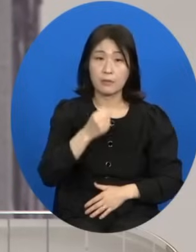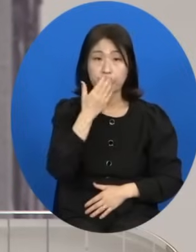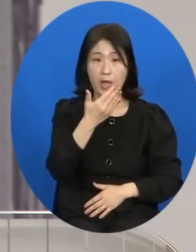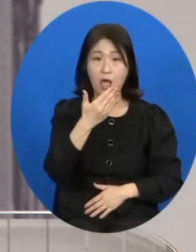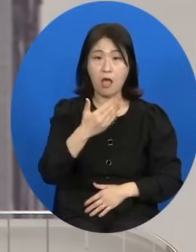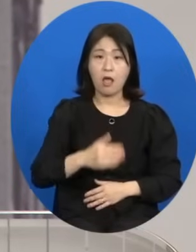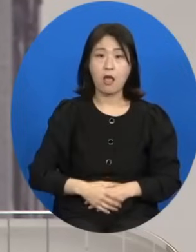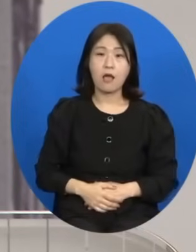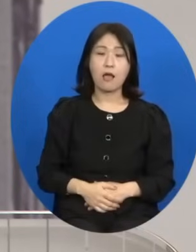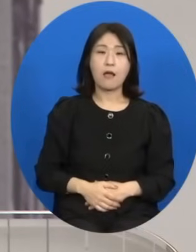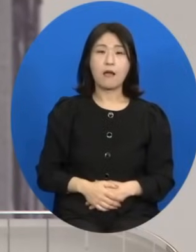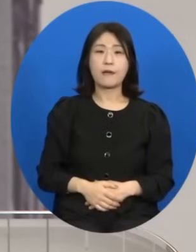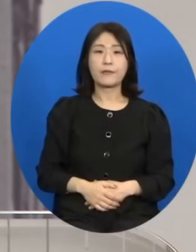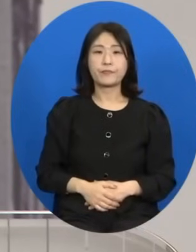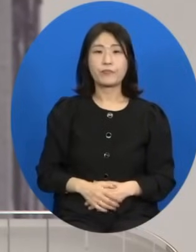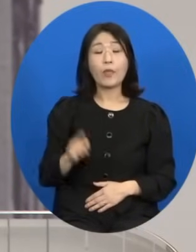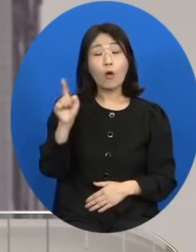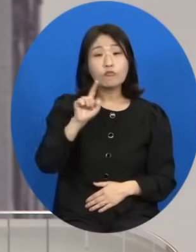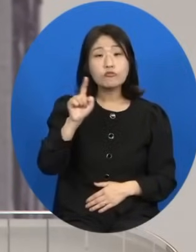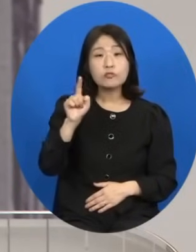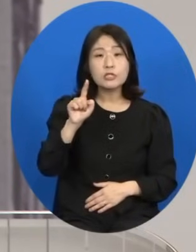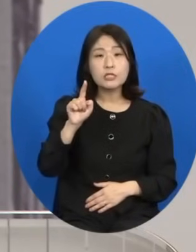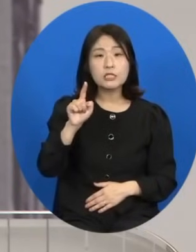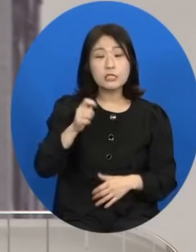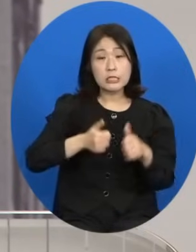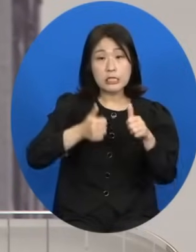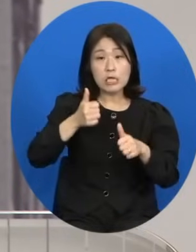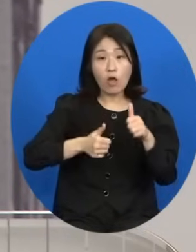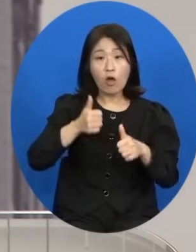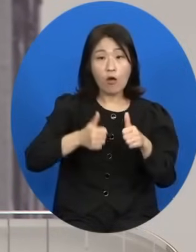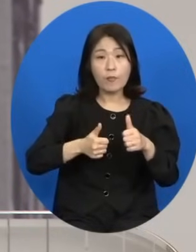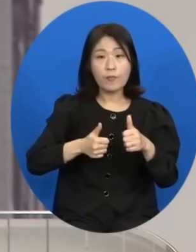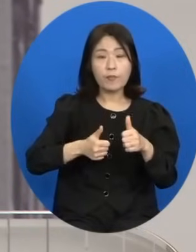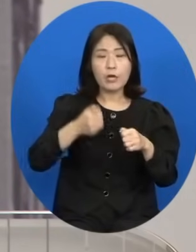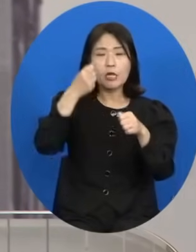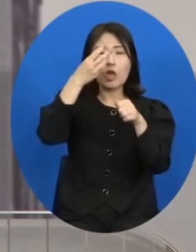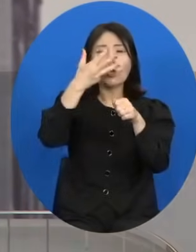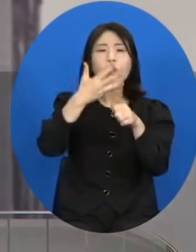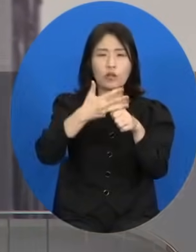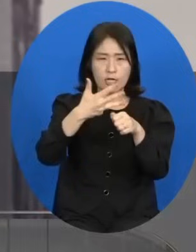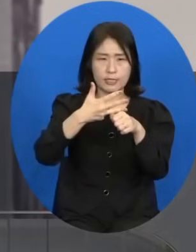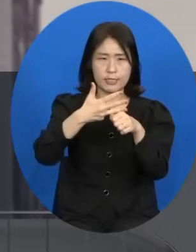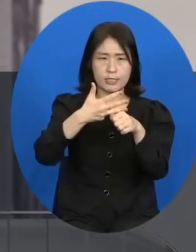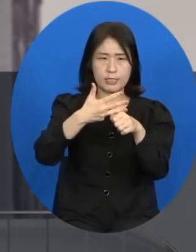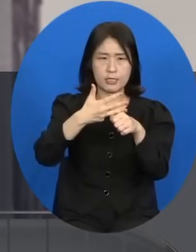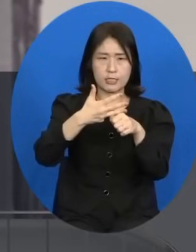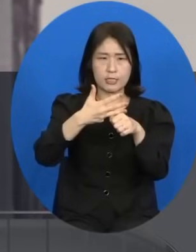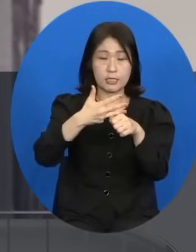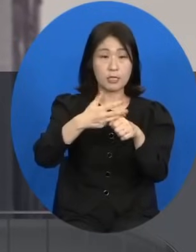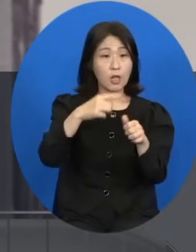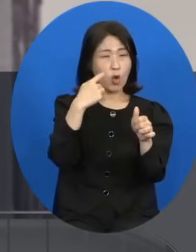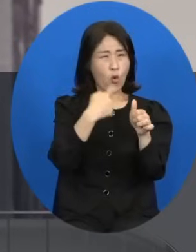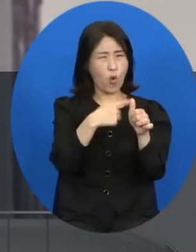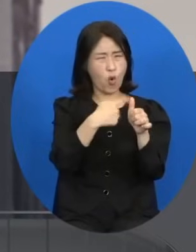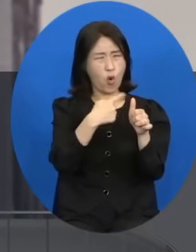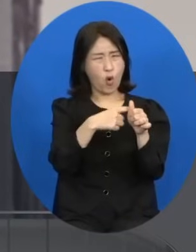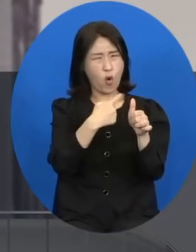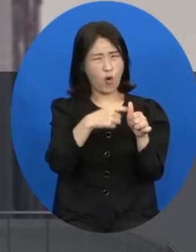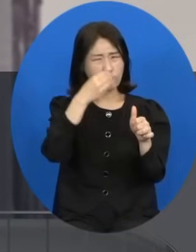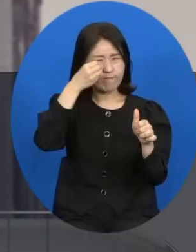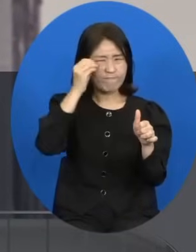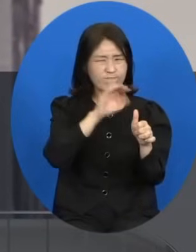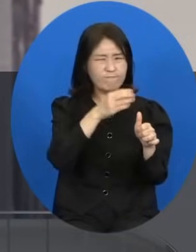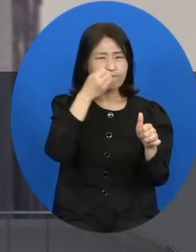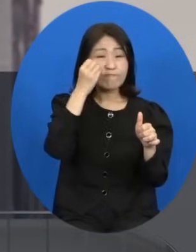시작합니다 알파벳 뒤로 시작하는데 여덟 가지예요 제가 번역을 해 드릴게요 자 조롱과 조소 첫 번째 사람들